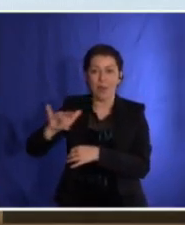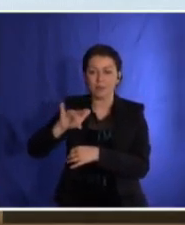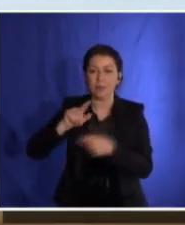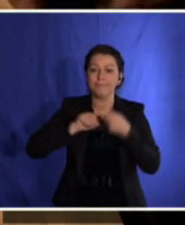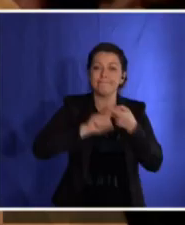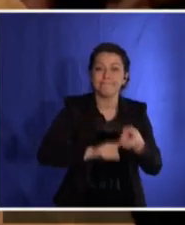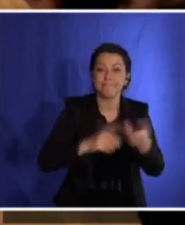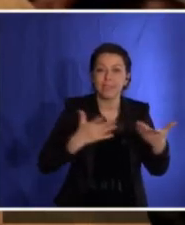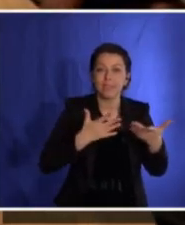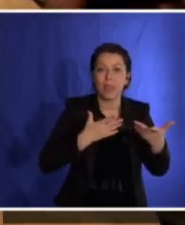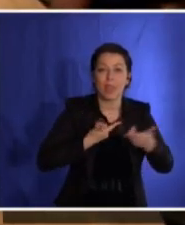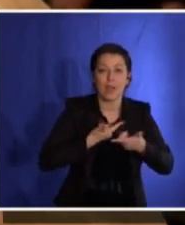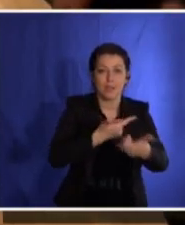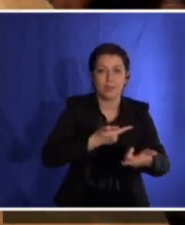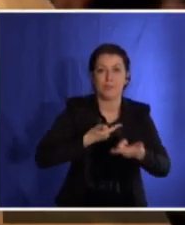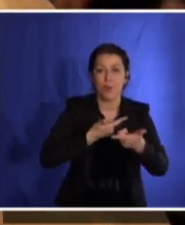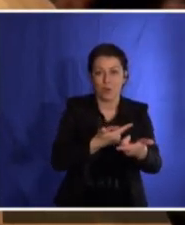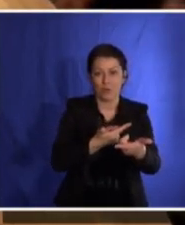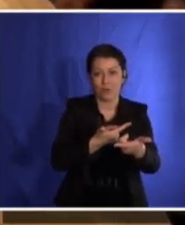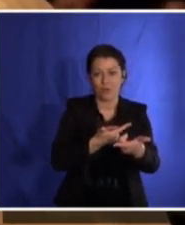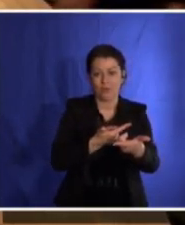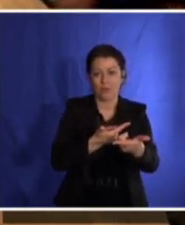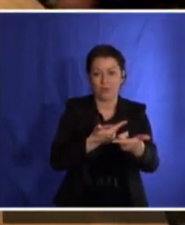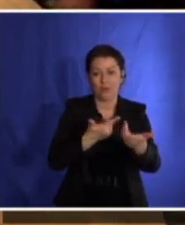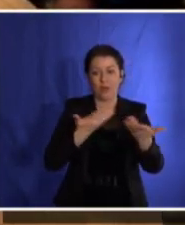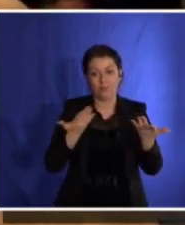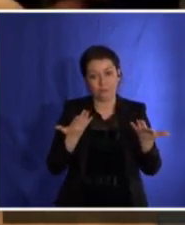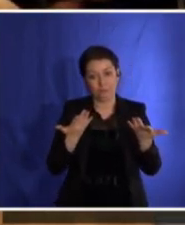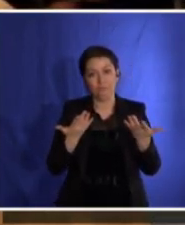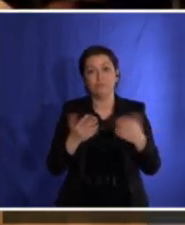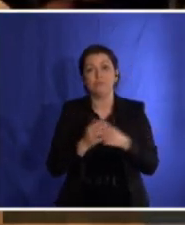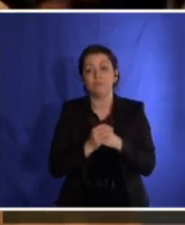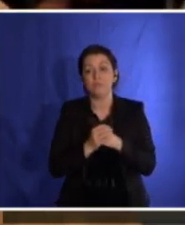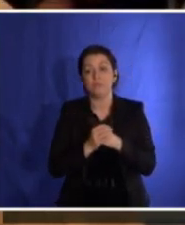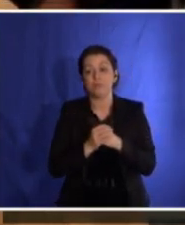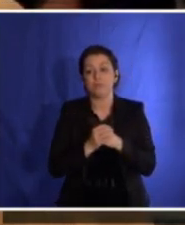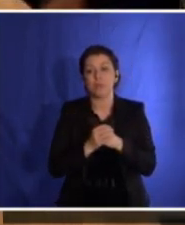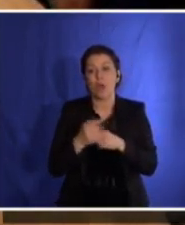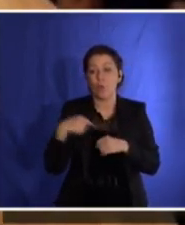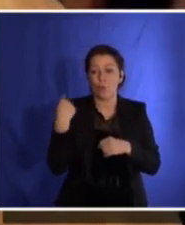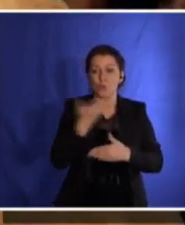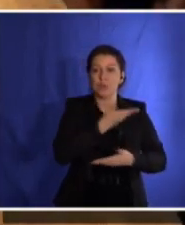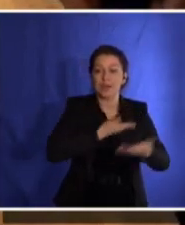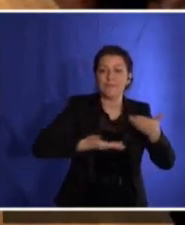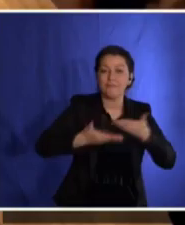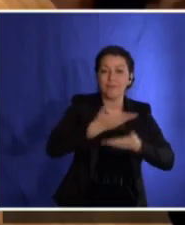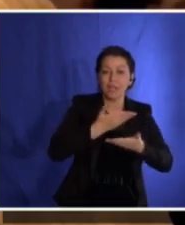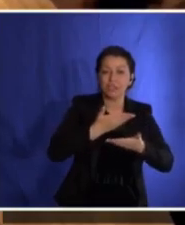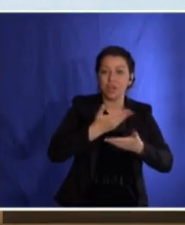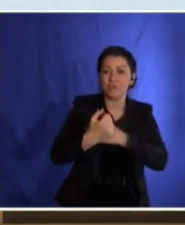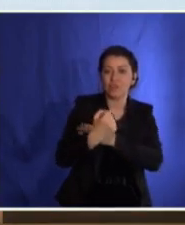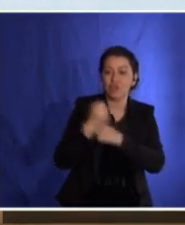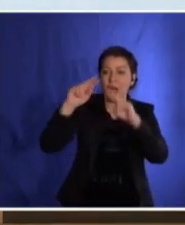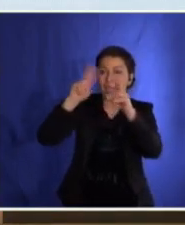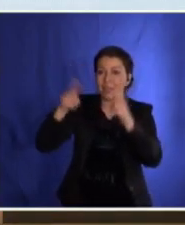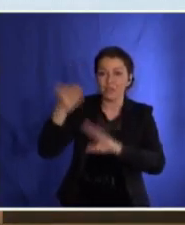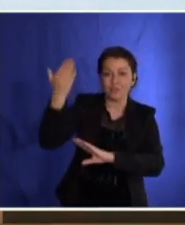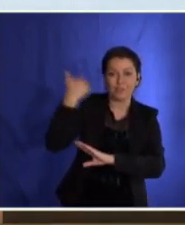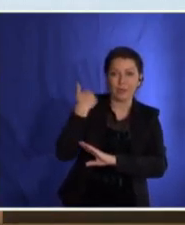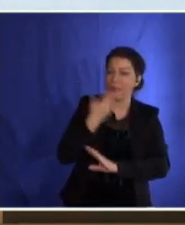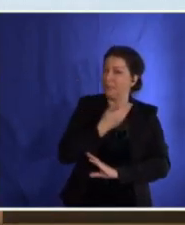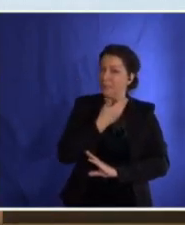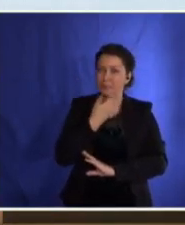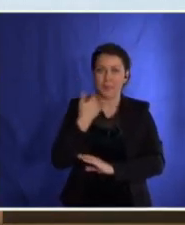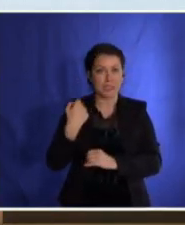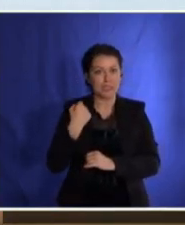abhängig. So international verflochten war unsere Wirtschaft noch nie. Und